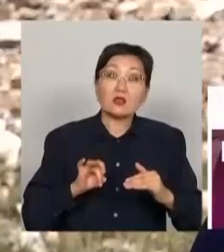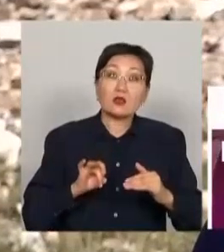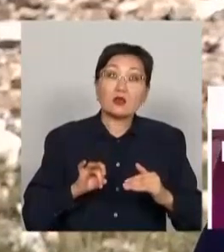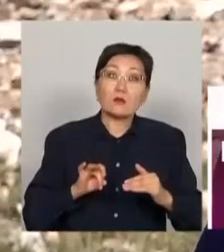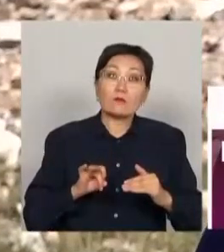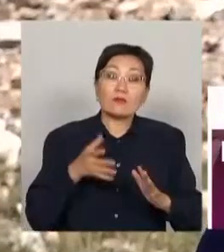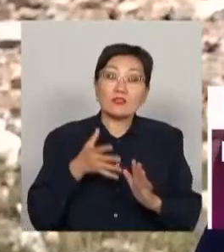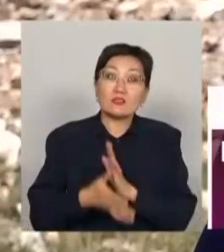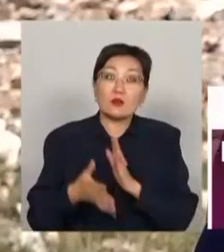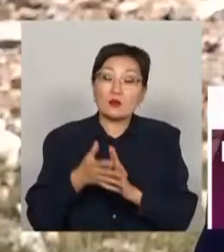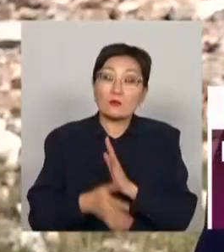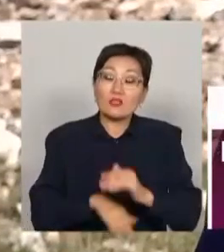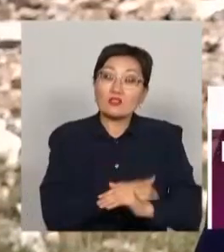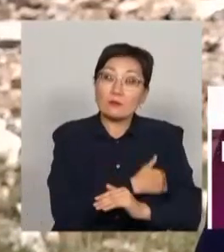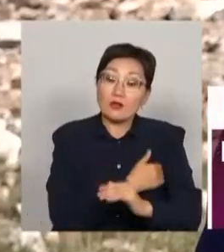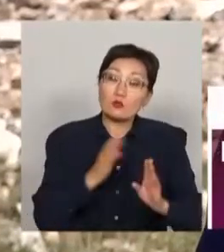расход, температура воздуха.